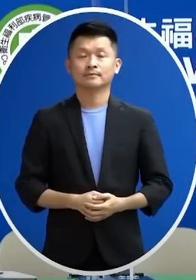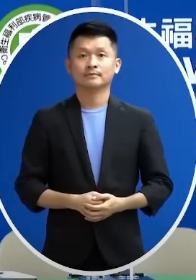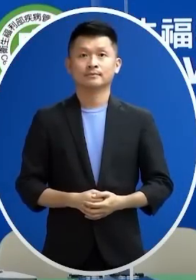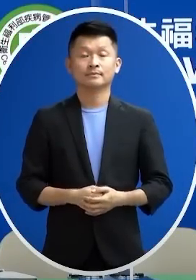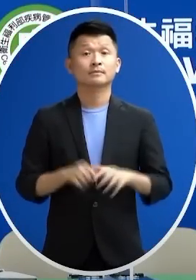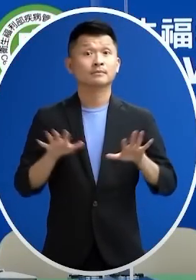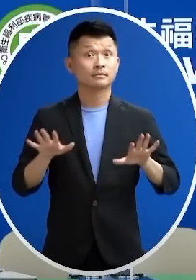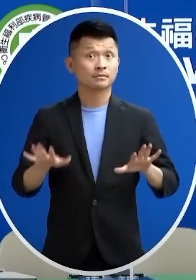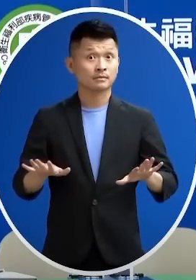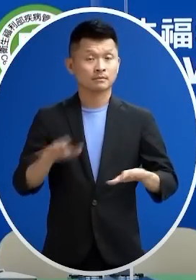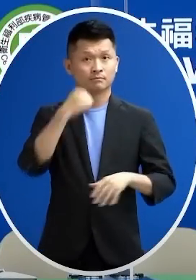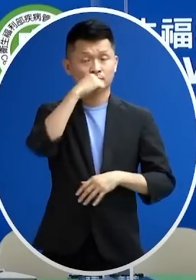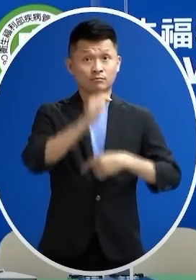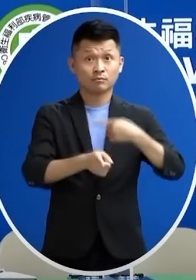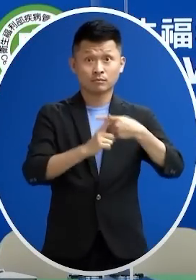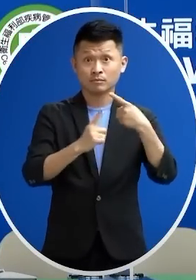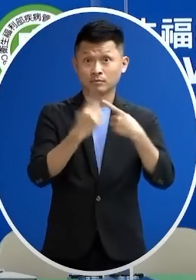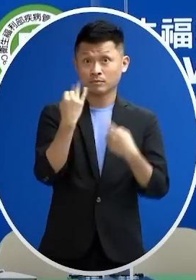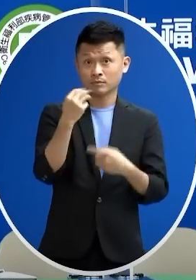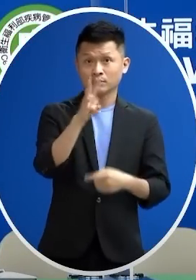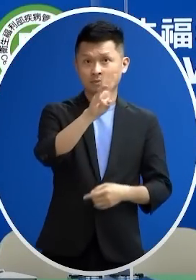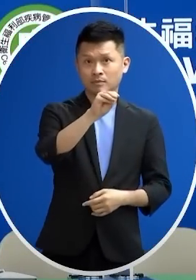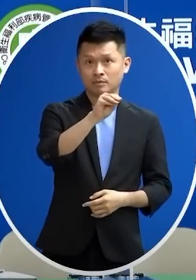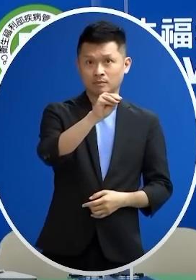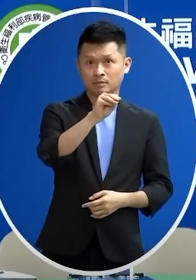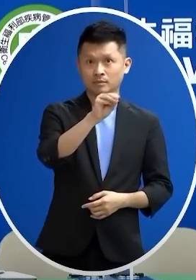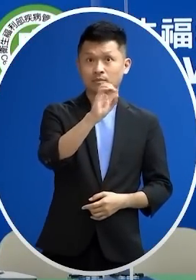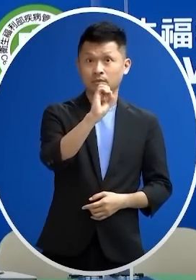那我们今天的本土病例是